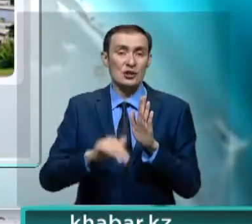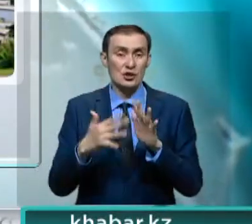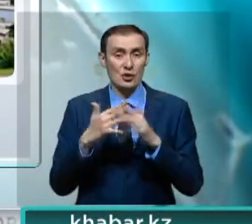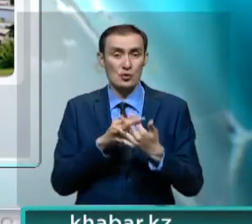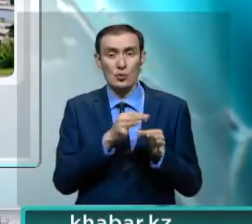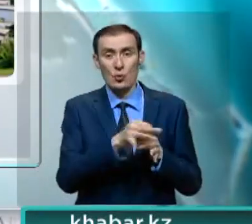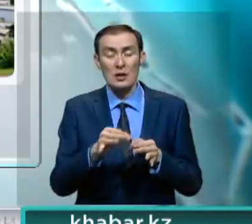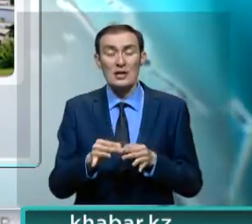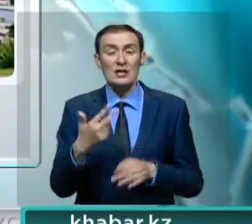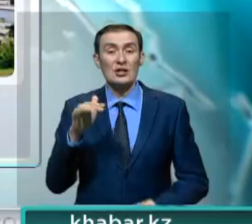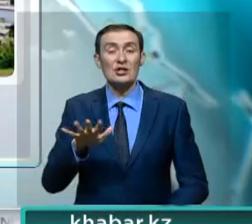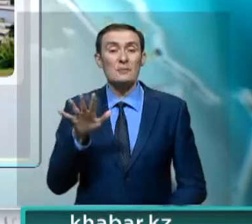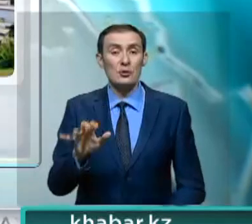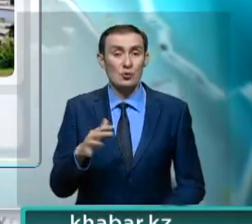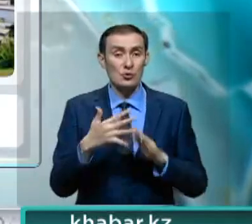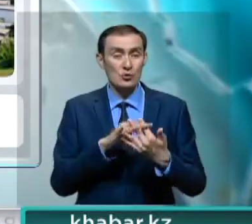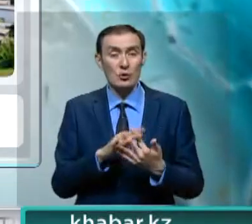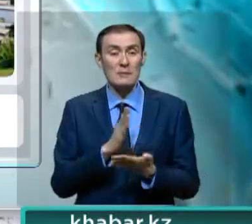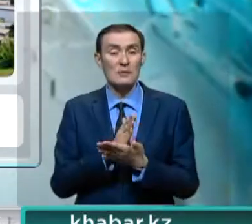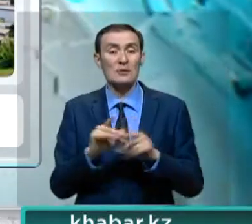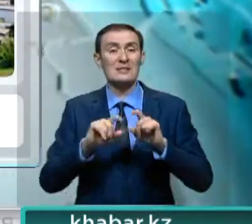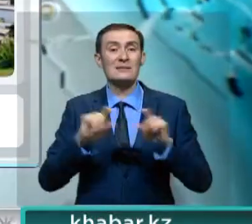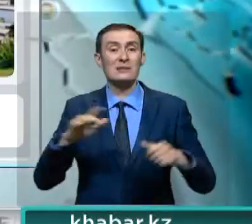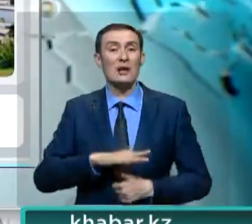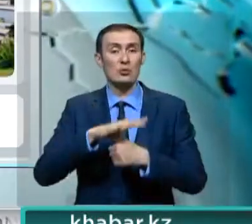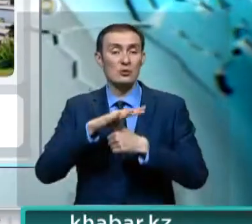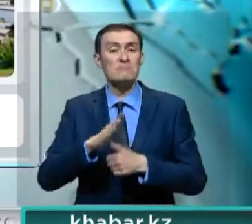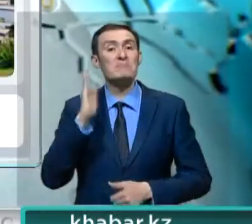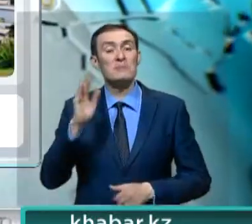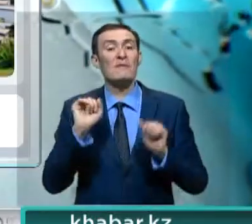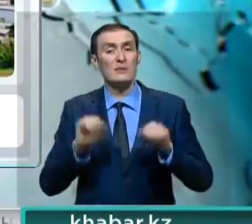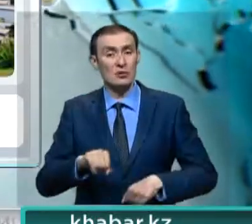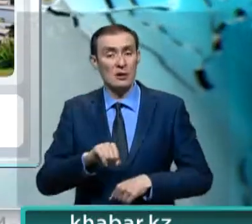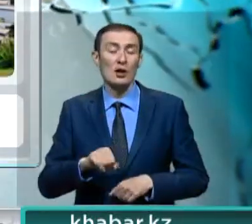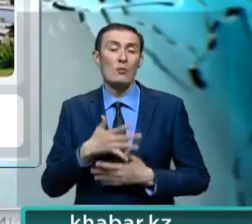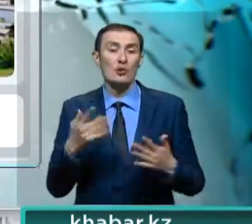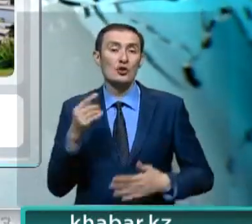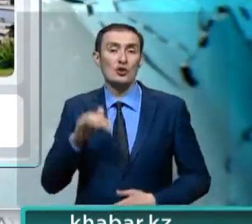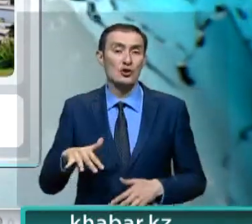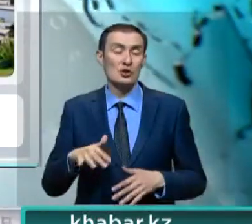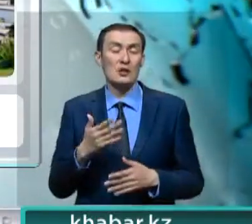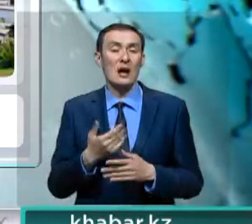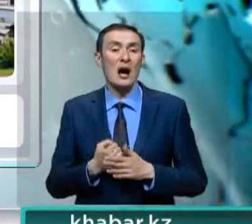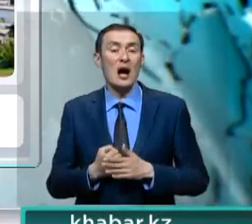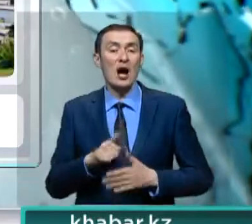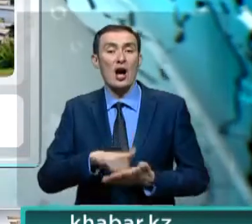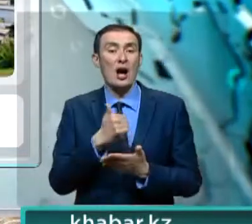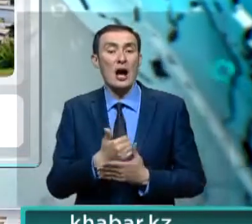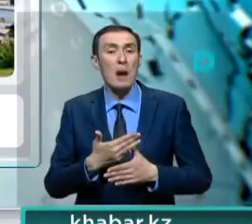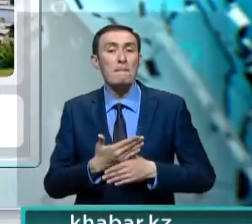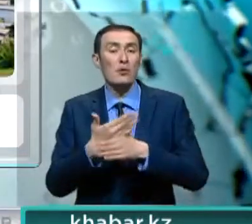сел. Из них 3500 носят статус перспективных, больше 1000 признаны опорными, остальные